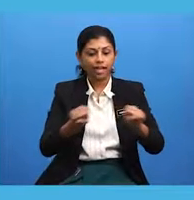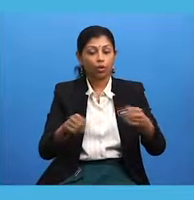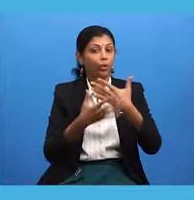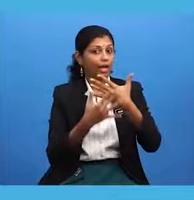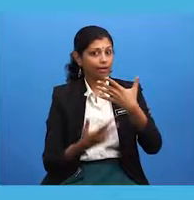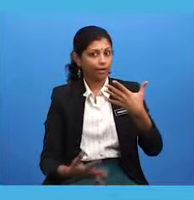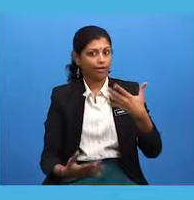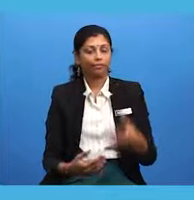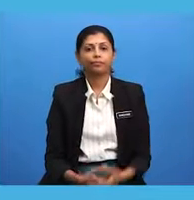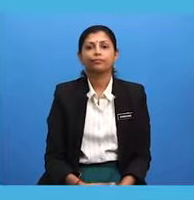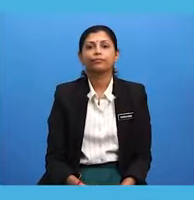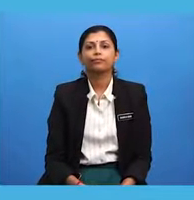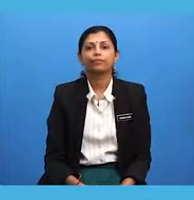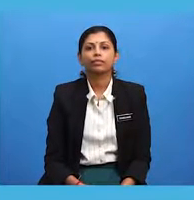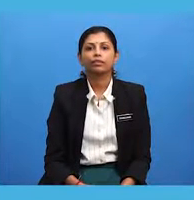Selepas itu,